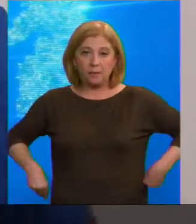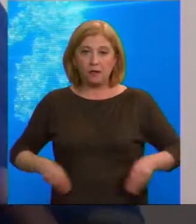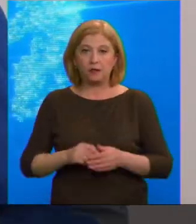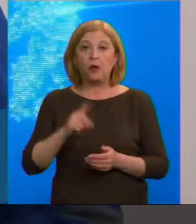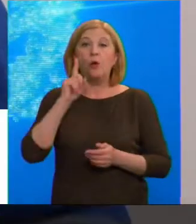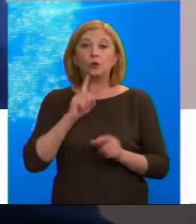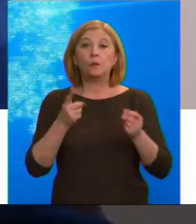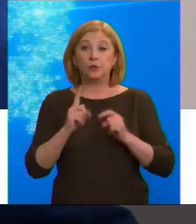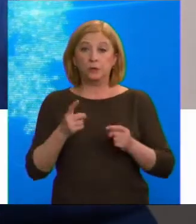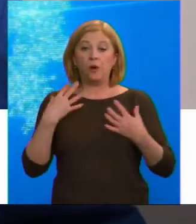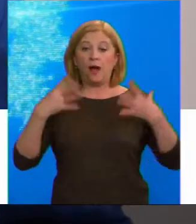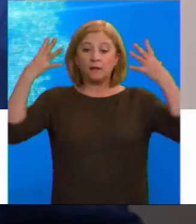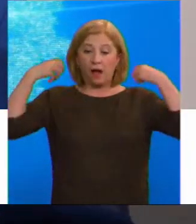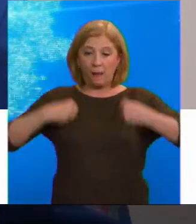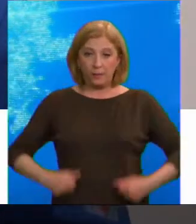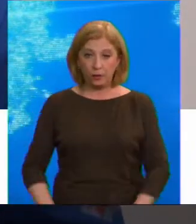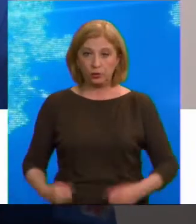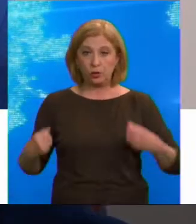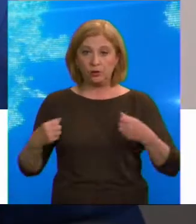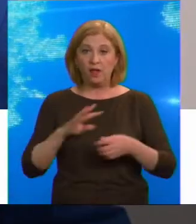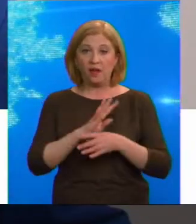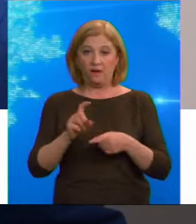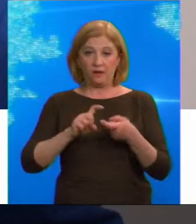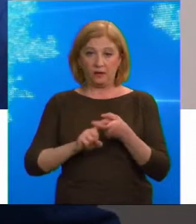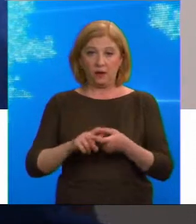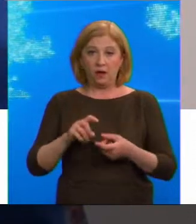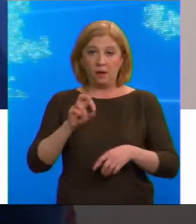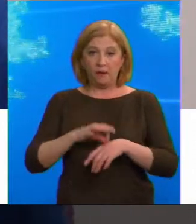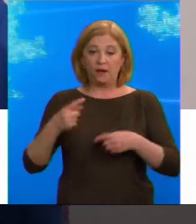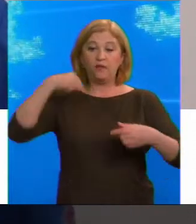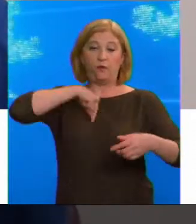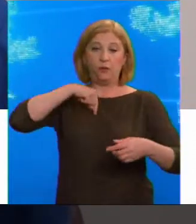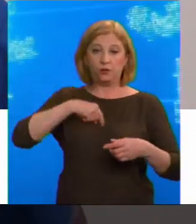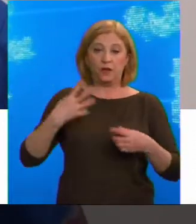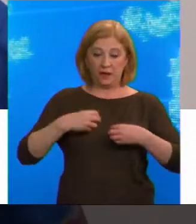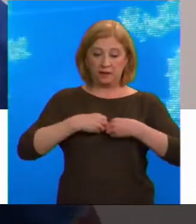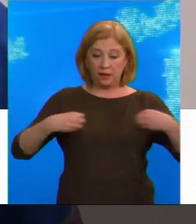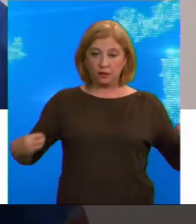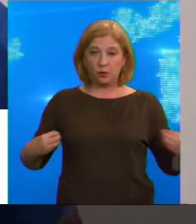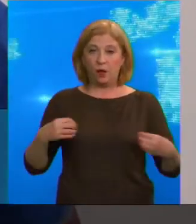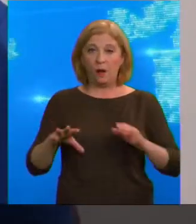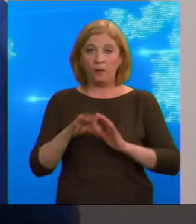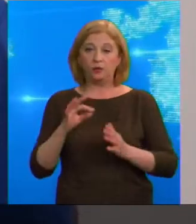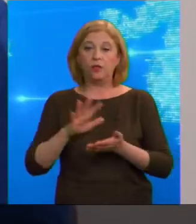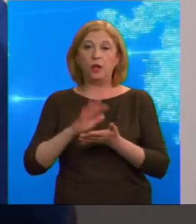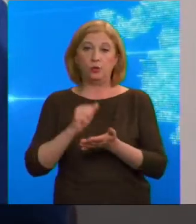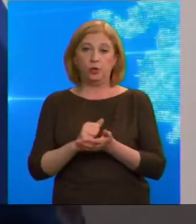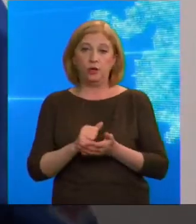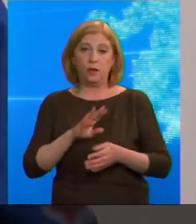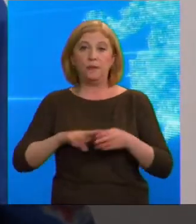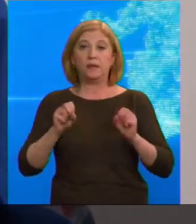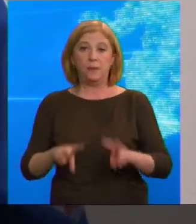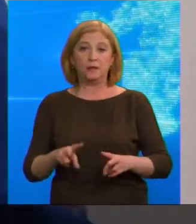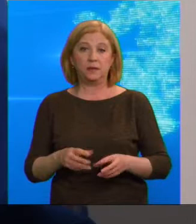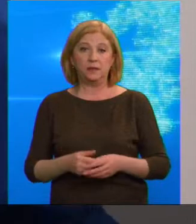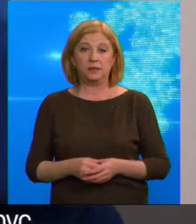почему? Когда комбинезоны одеваем сейчас вот на ковидных больных, то есть все же внутри, если расстегивать комбинезоны, получается нарушение безопасности. А